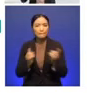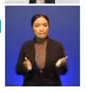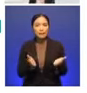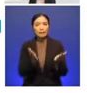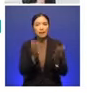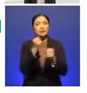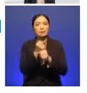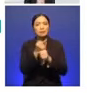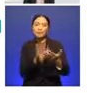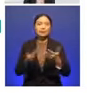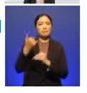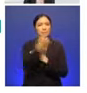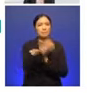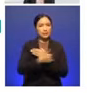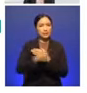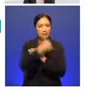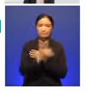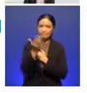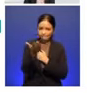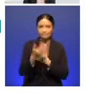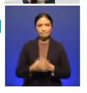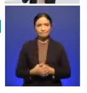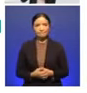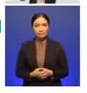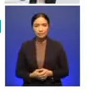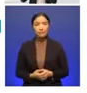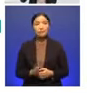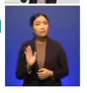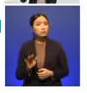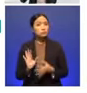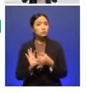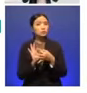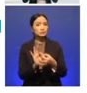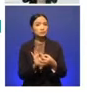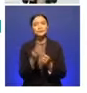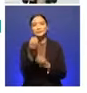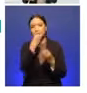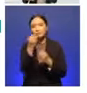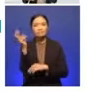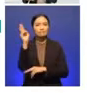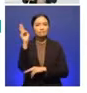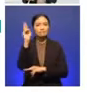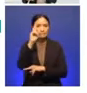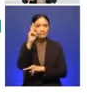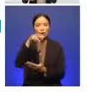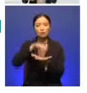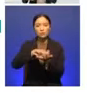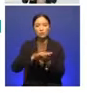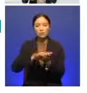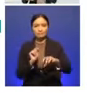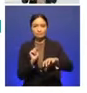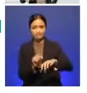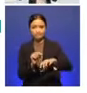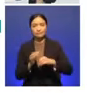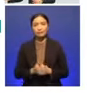เป็นระดับประเทศนะขออนุญาตภาพต่อไปครับนั่นก็คือการไปเชื่อมโยงให้เกิดอาหารกลางวันในโรงเรียนนะครับแล้ว